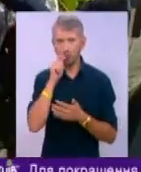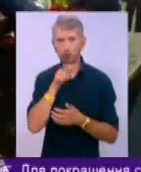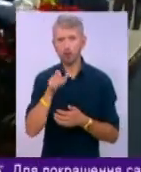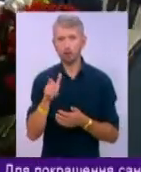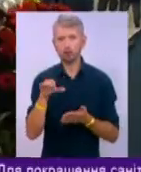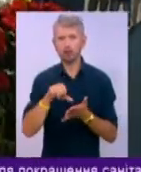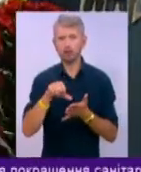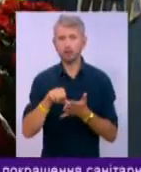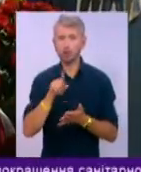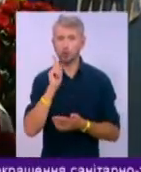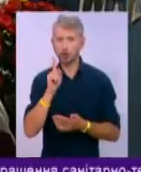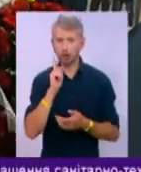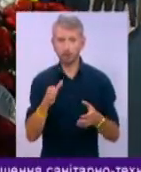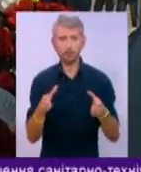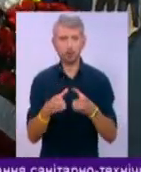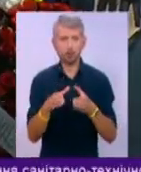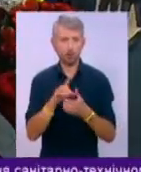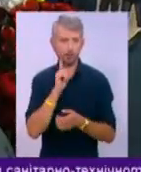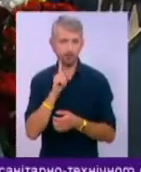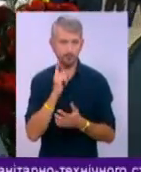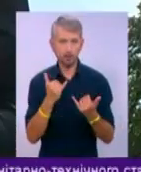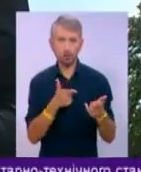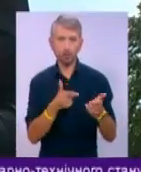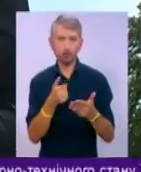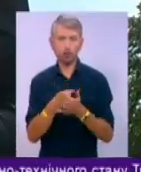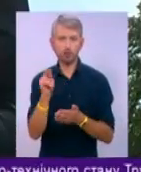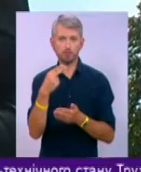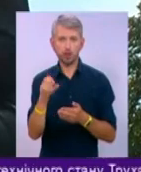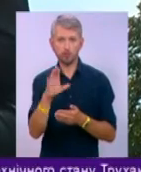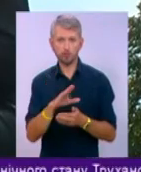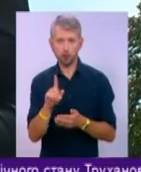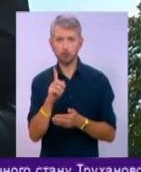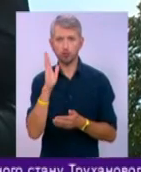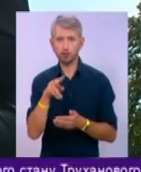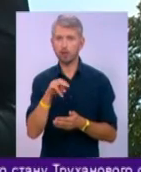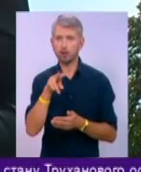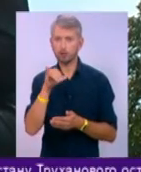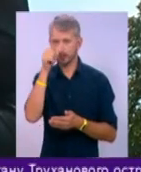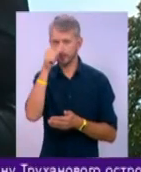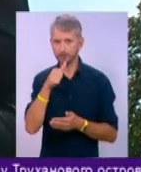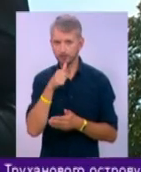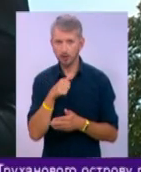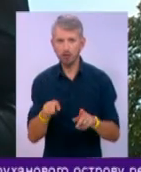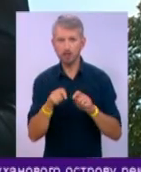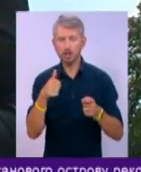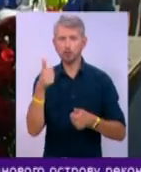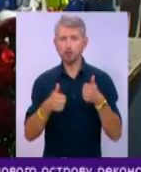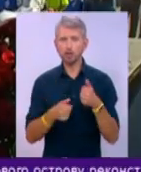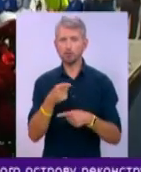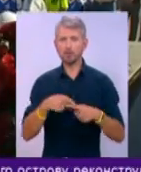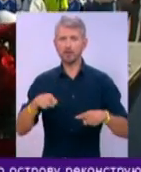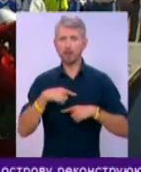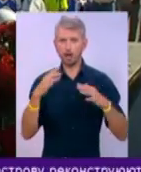українців представлятимуть юнаки. Команда Олександра Петракова саме готується до чемпіонату Європи, що відбудеться у липні. Відкрив